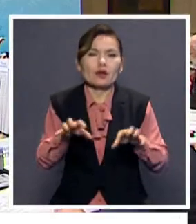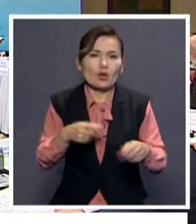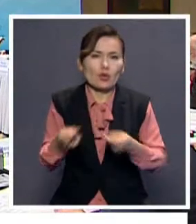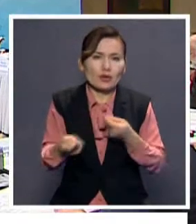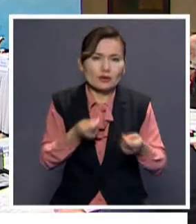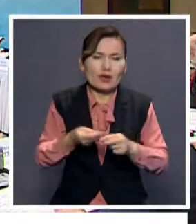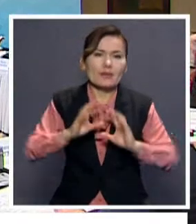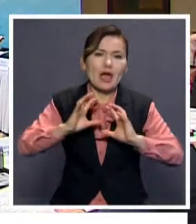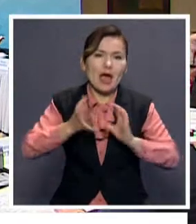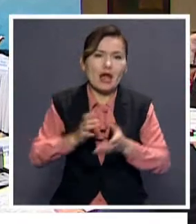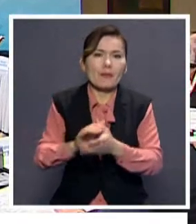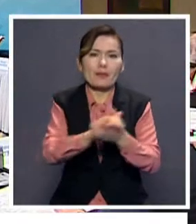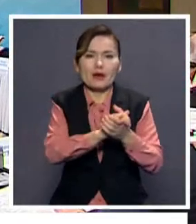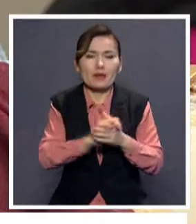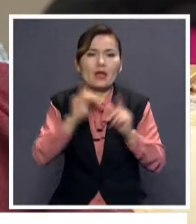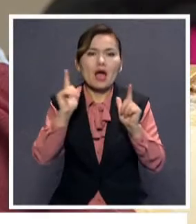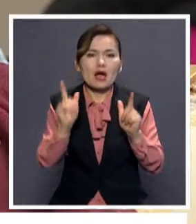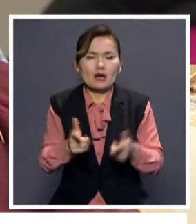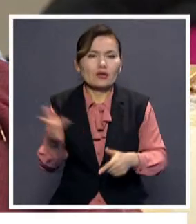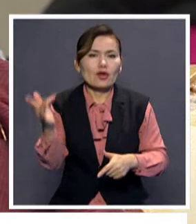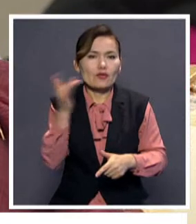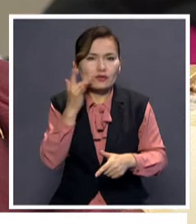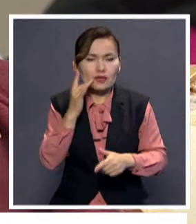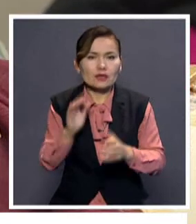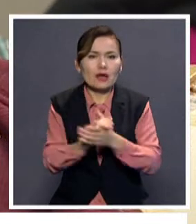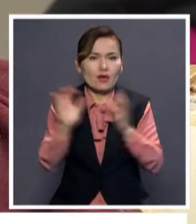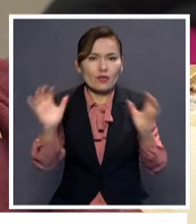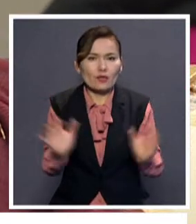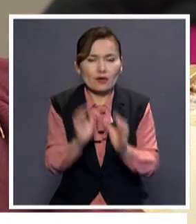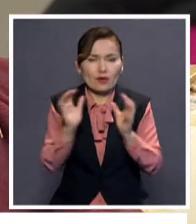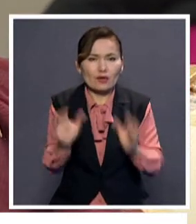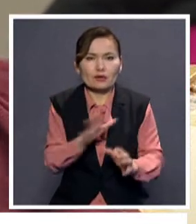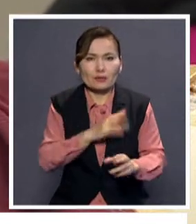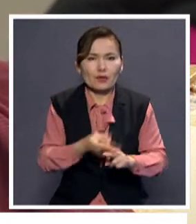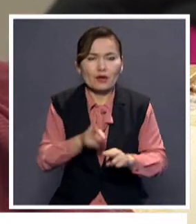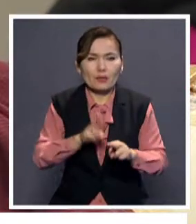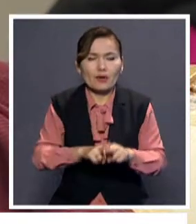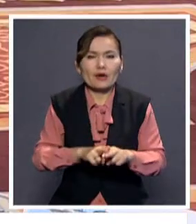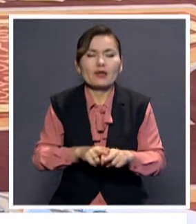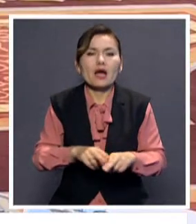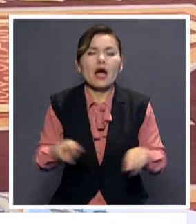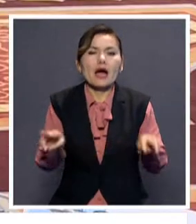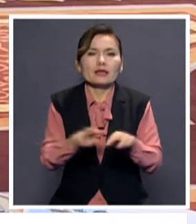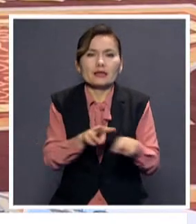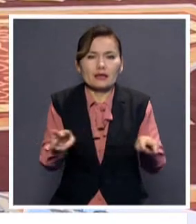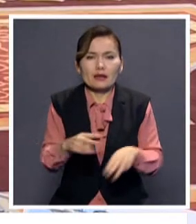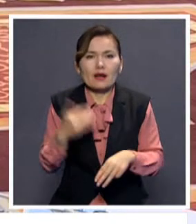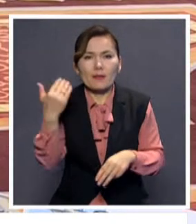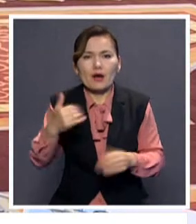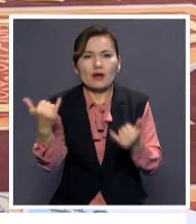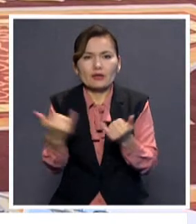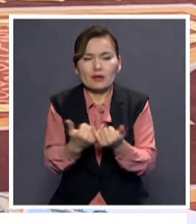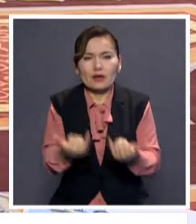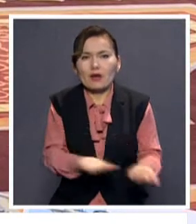қосуда әлемдегі бейбітшілік пен тұрақтылық мәселесі талқыланды. Сенат төрағасы елордаға келген мәртебелі меймандарға